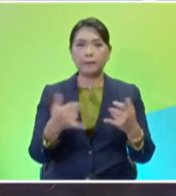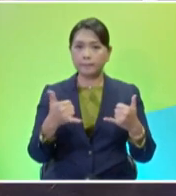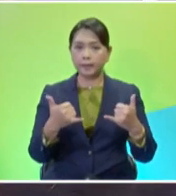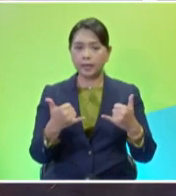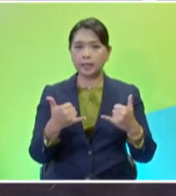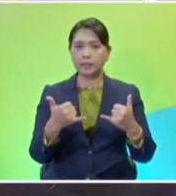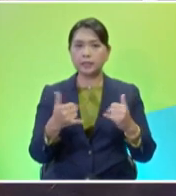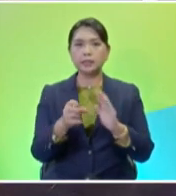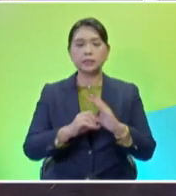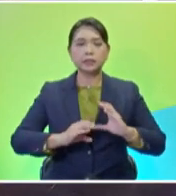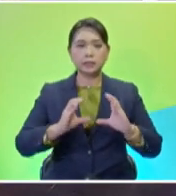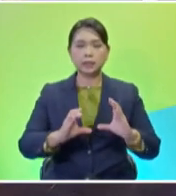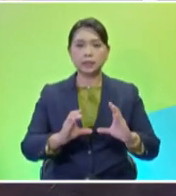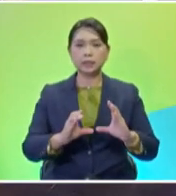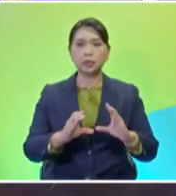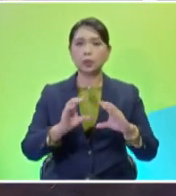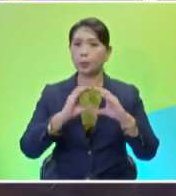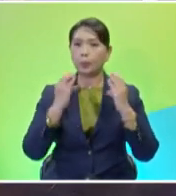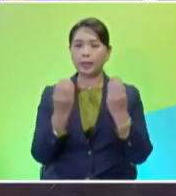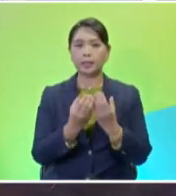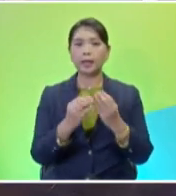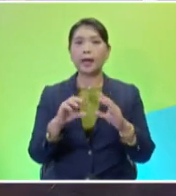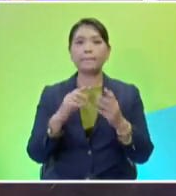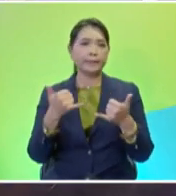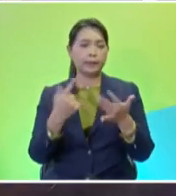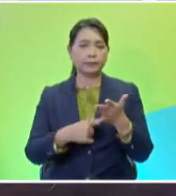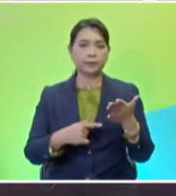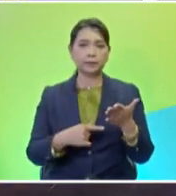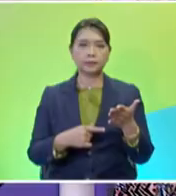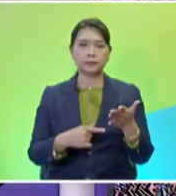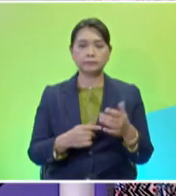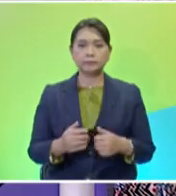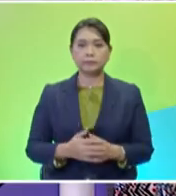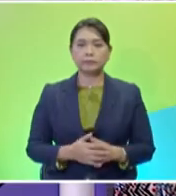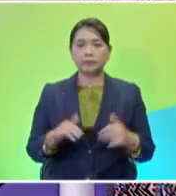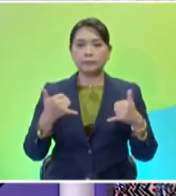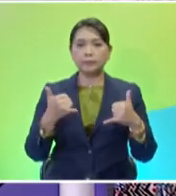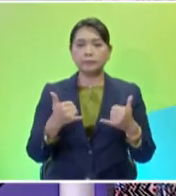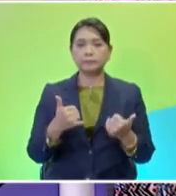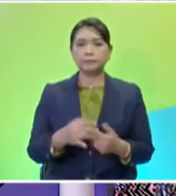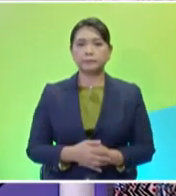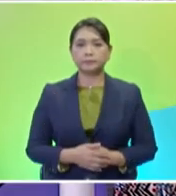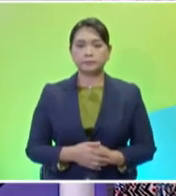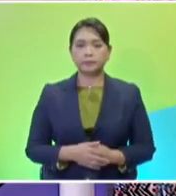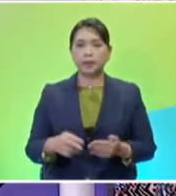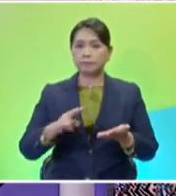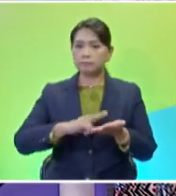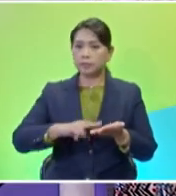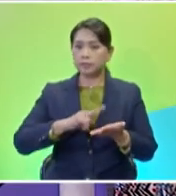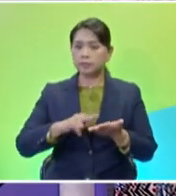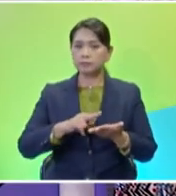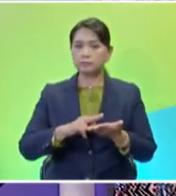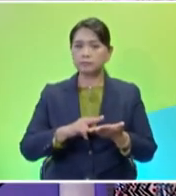secara berpasangan dalam Permainan apa Permainan baca cermat jawab tepat Bagaimana